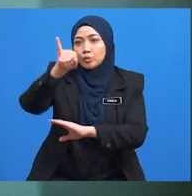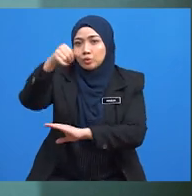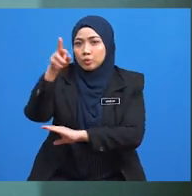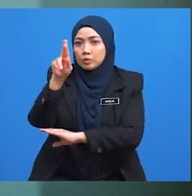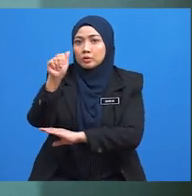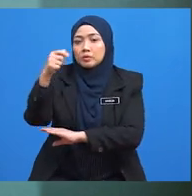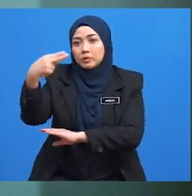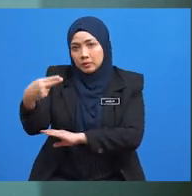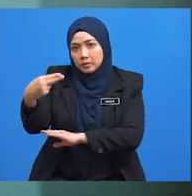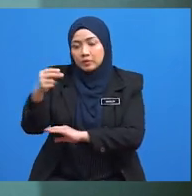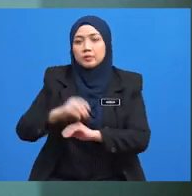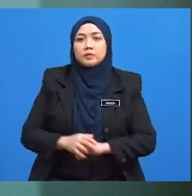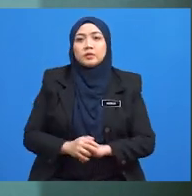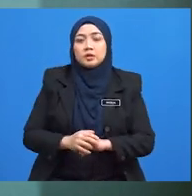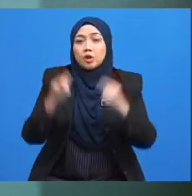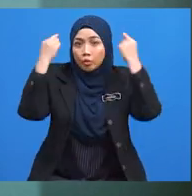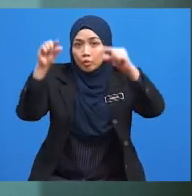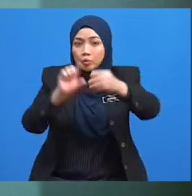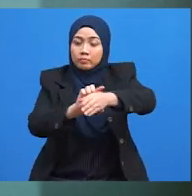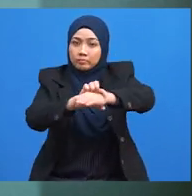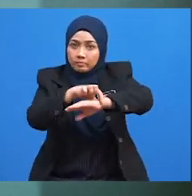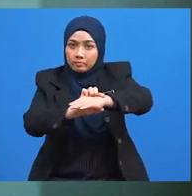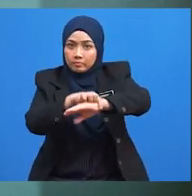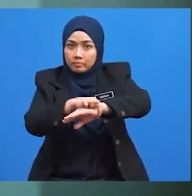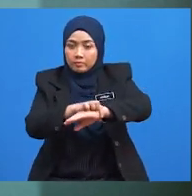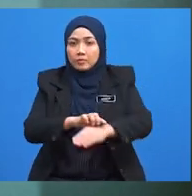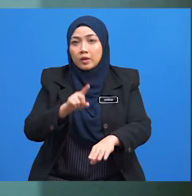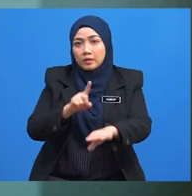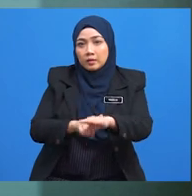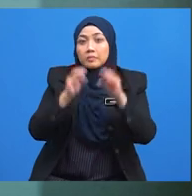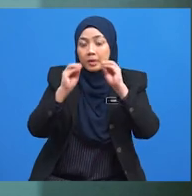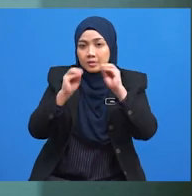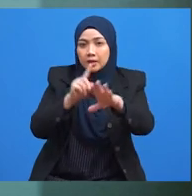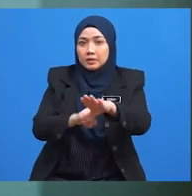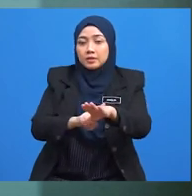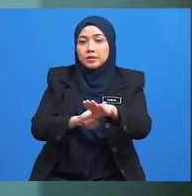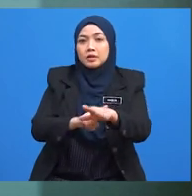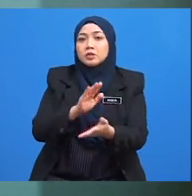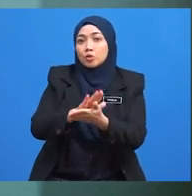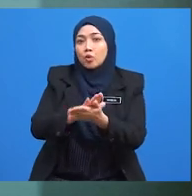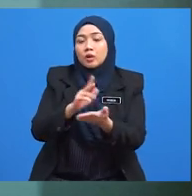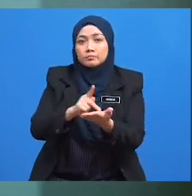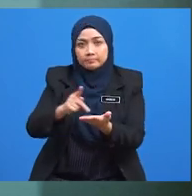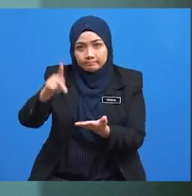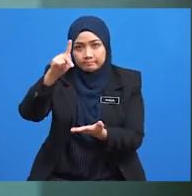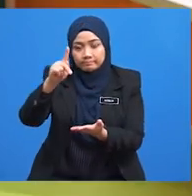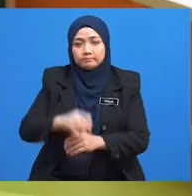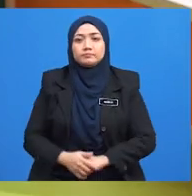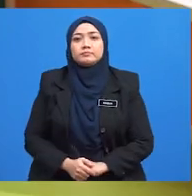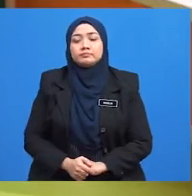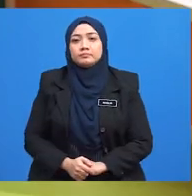Mukmin, guru geografi yang berkhidmat di Kolej Tingkatan 6 Sultan Abdul Aziz, Kuala Selangor.